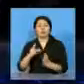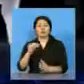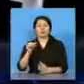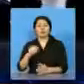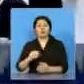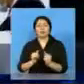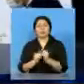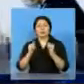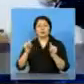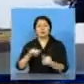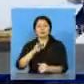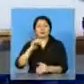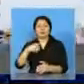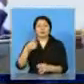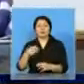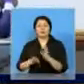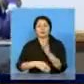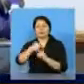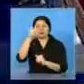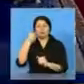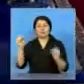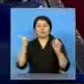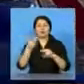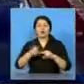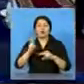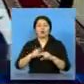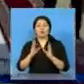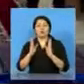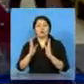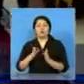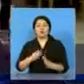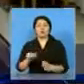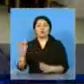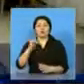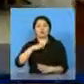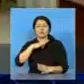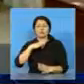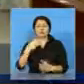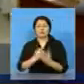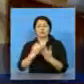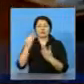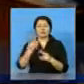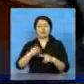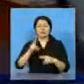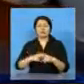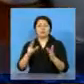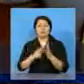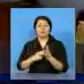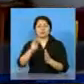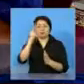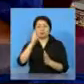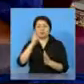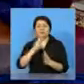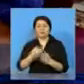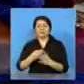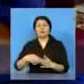келеді. Мамандардың айтуынша, соңғы кезде спорттың осы түріне қызығушылар қатары көбейген. Айта кетейік, бұл 8 айдан кейінгі